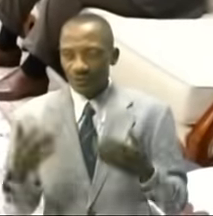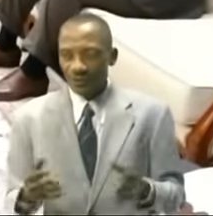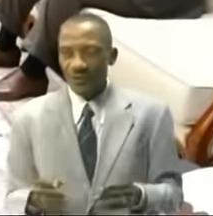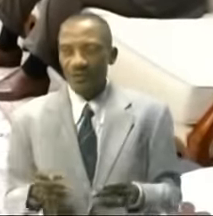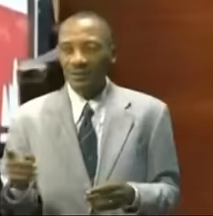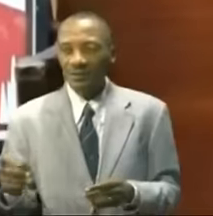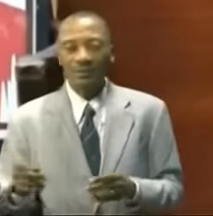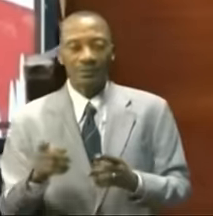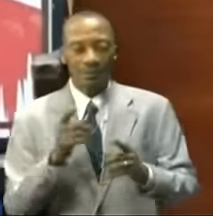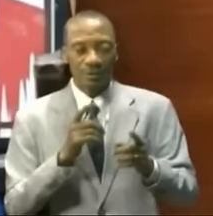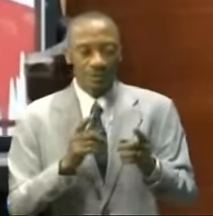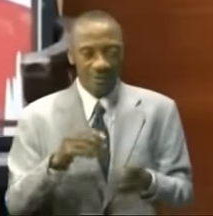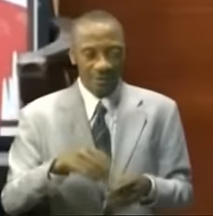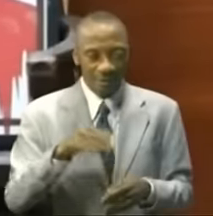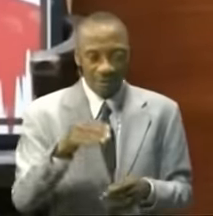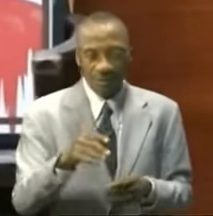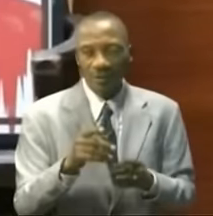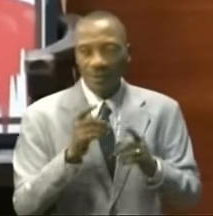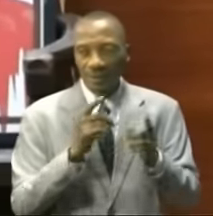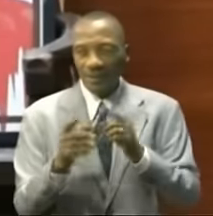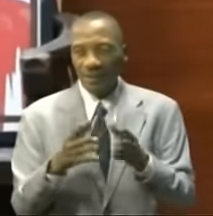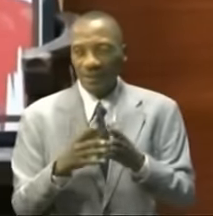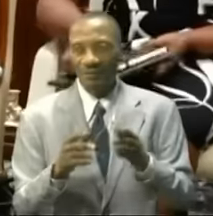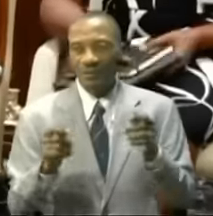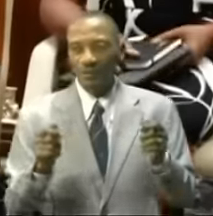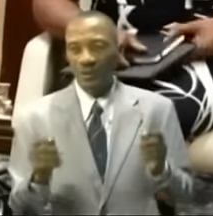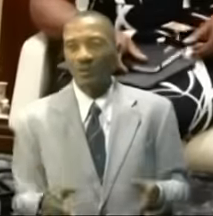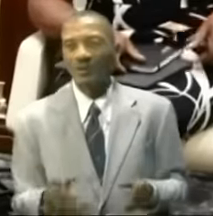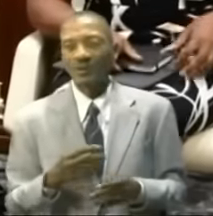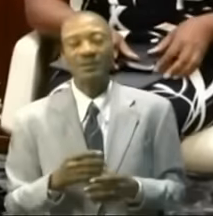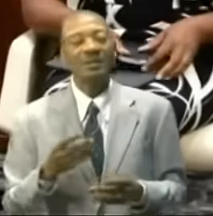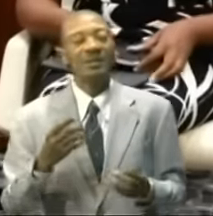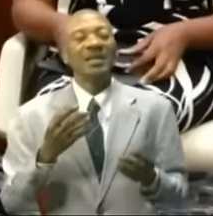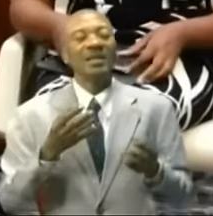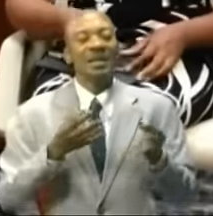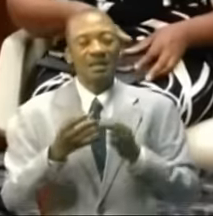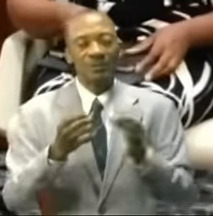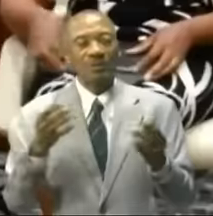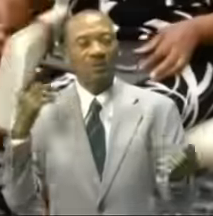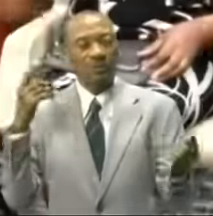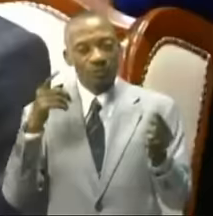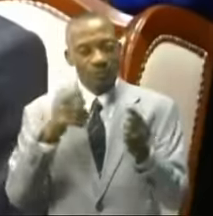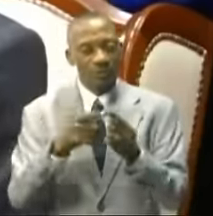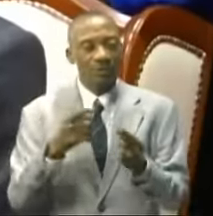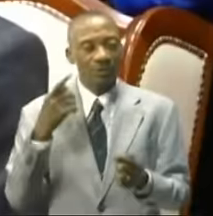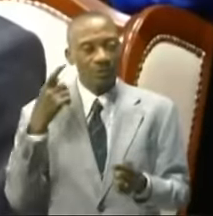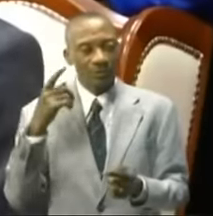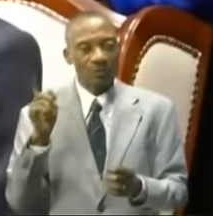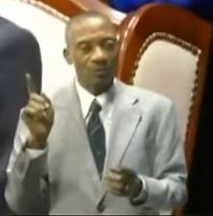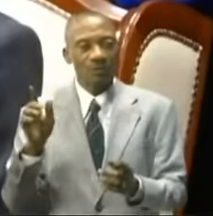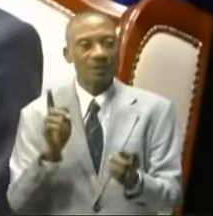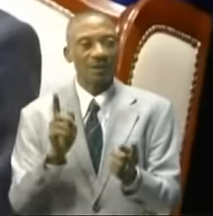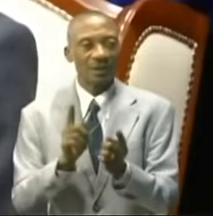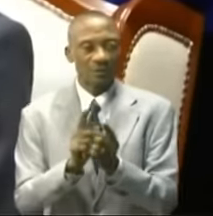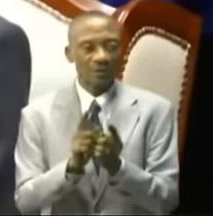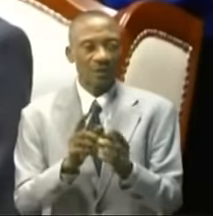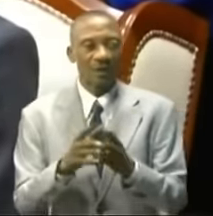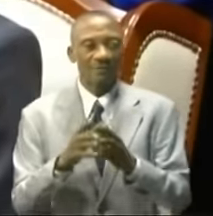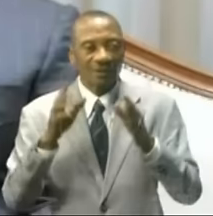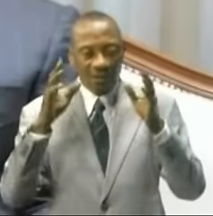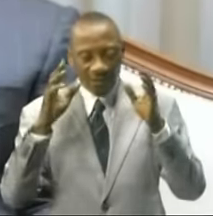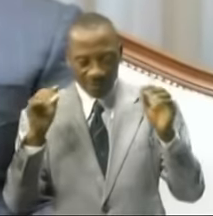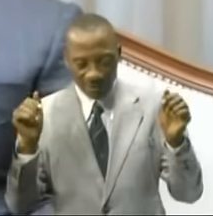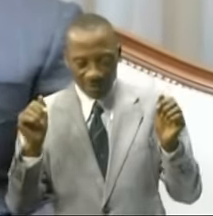la candidature a été soutenue par des chefs d'État africains, est venu aussi remercier le président de la République, notamment de